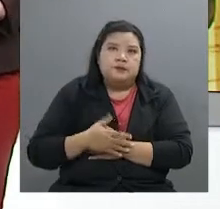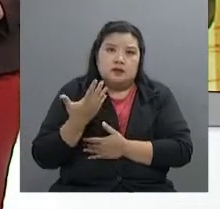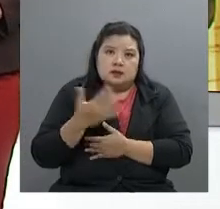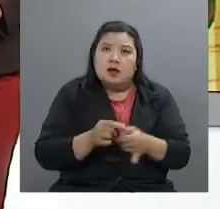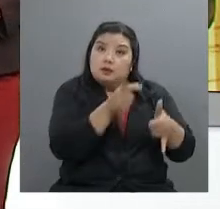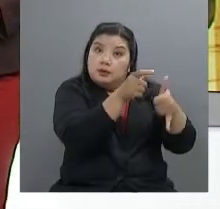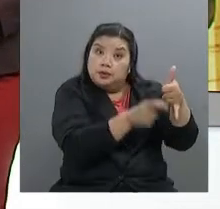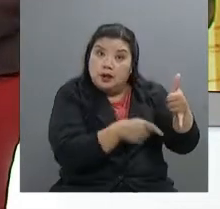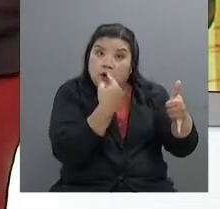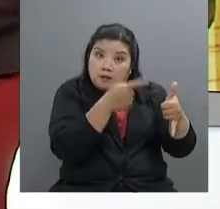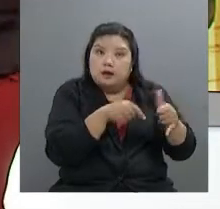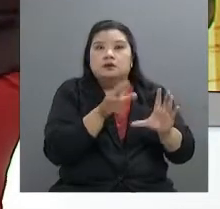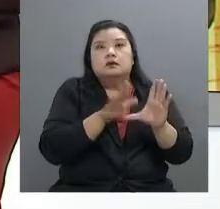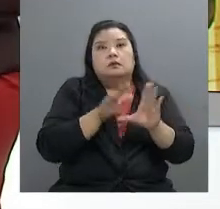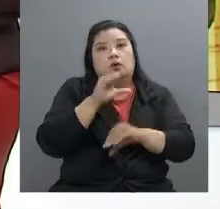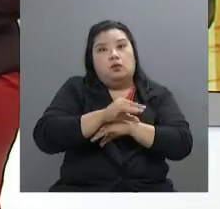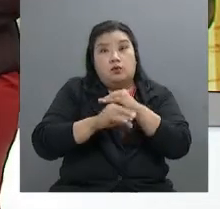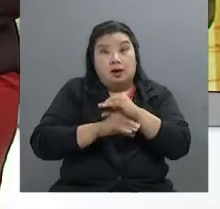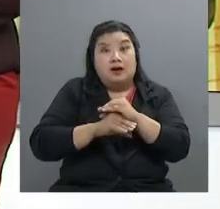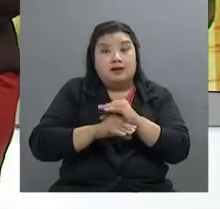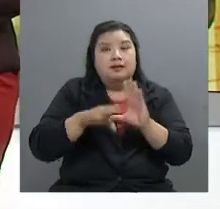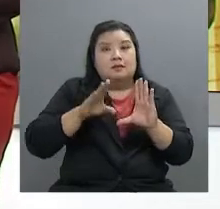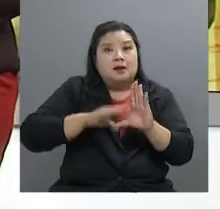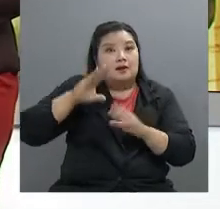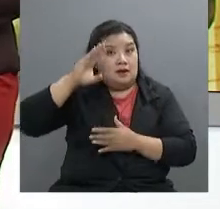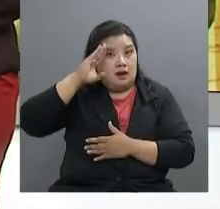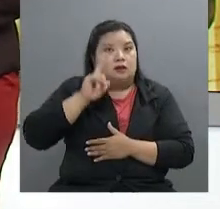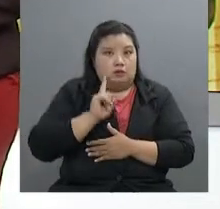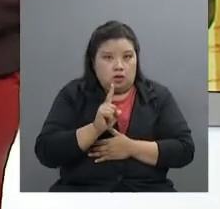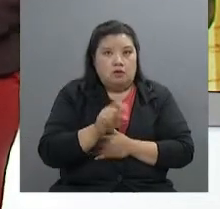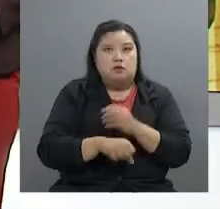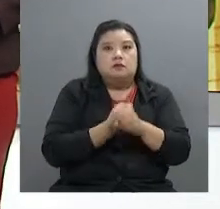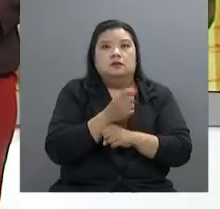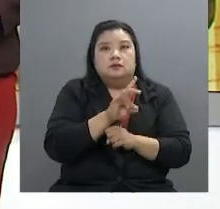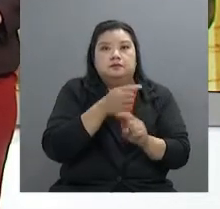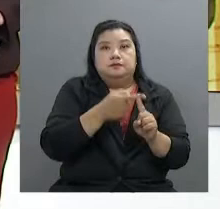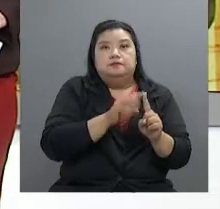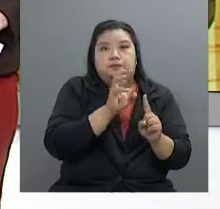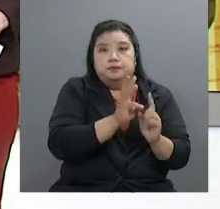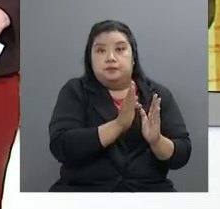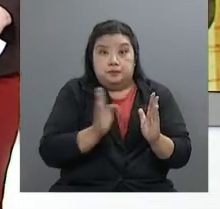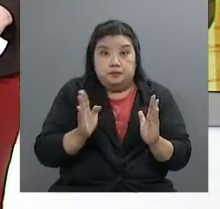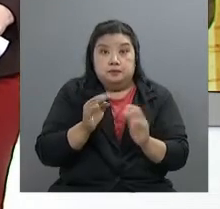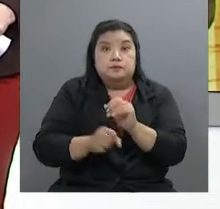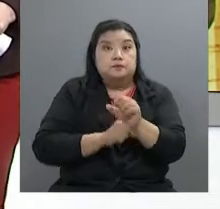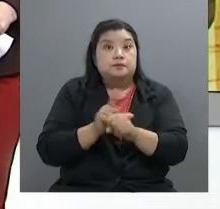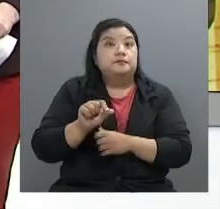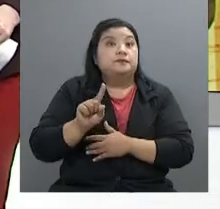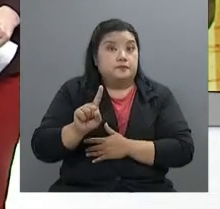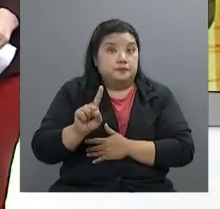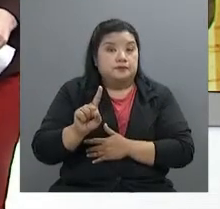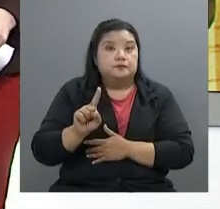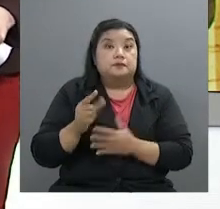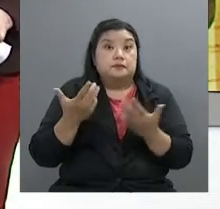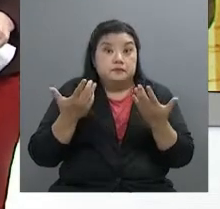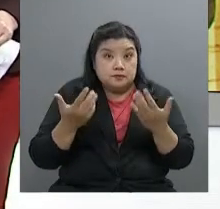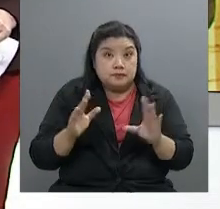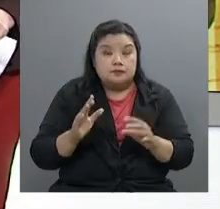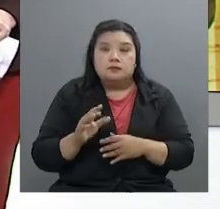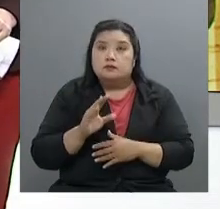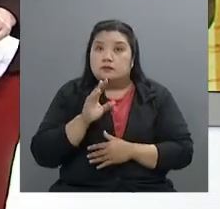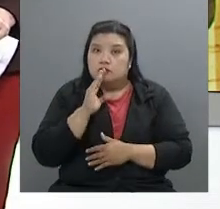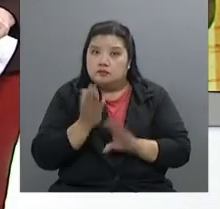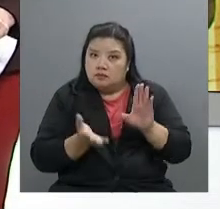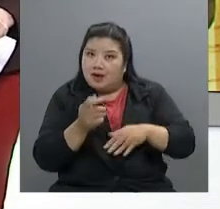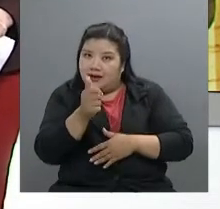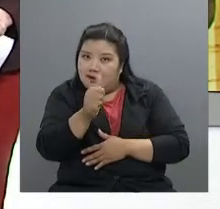ร่วมโครงการนี้นะคะต้องมีอายุตั้งแต่ 17ปี 6เดือนจนถึง21ปีค่ะและสหกรณ์ได้รับเลือกให้เข้าประจำการ